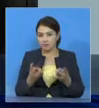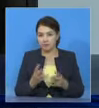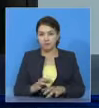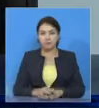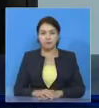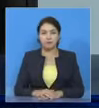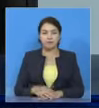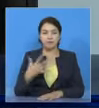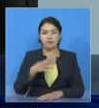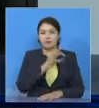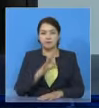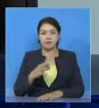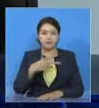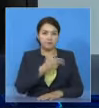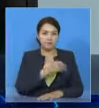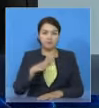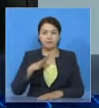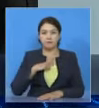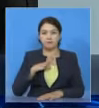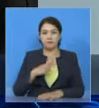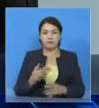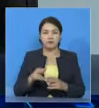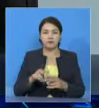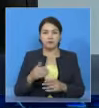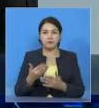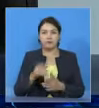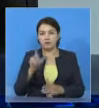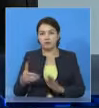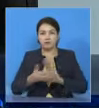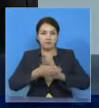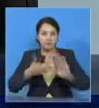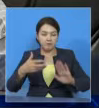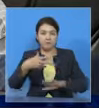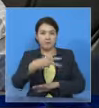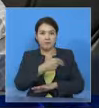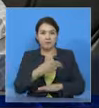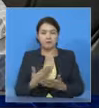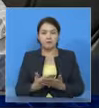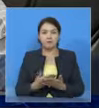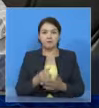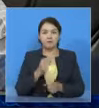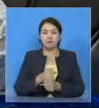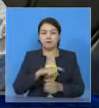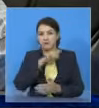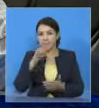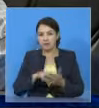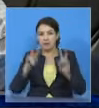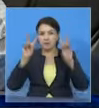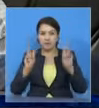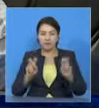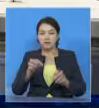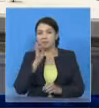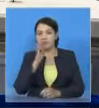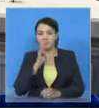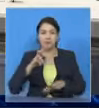чуть менее 50% вакцины еще не получили, поэтому всех этих людей мы призываем получить вакцину. В ходе брифинга поднималась тема повышения заработной